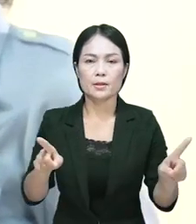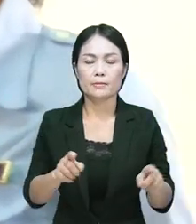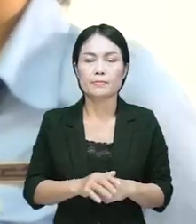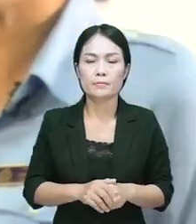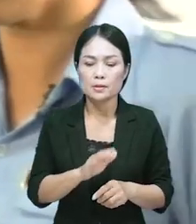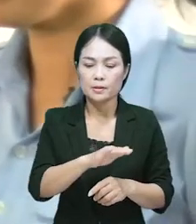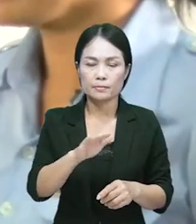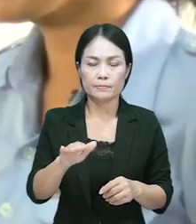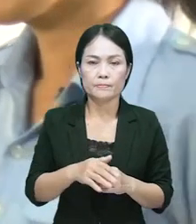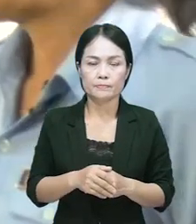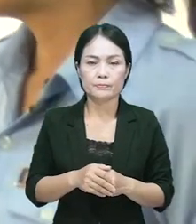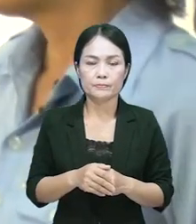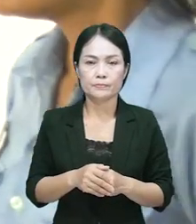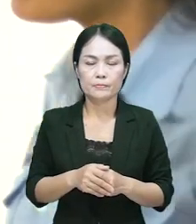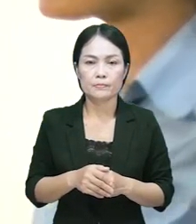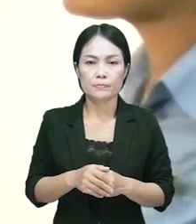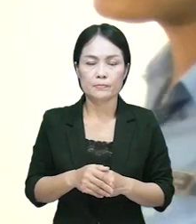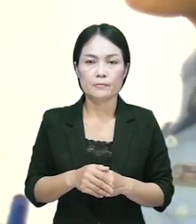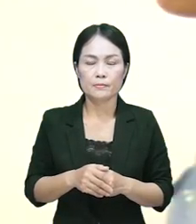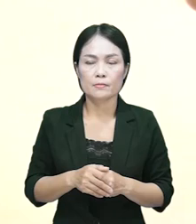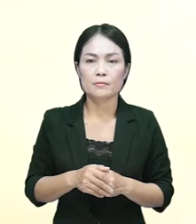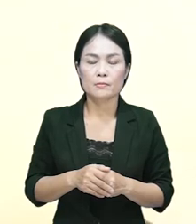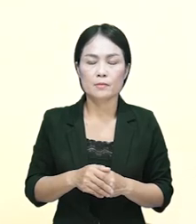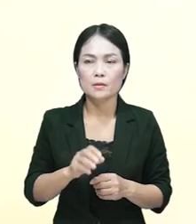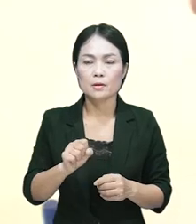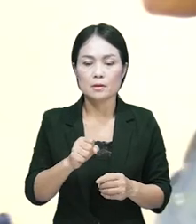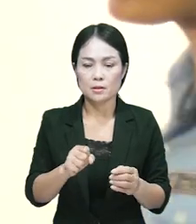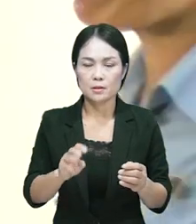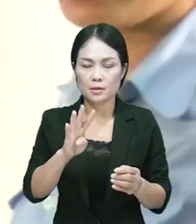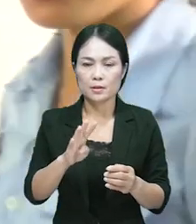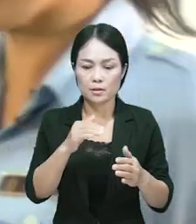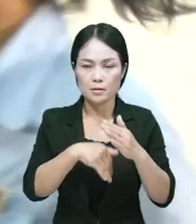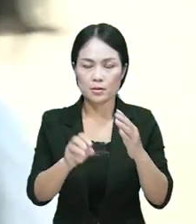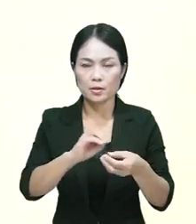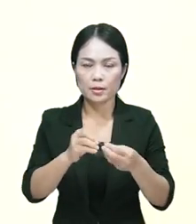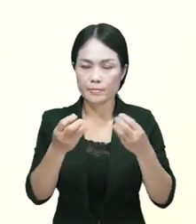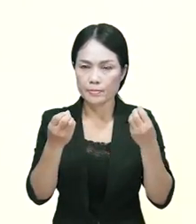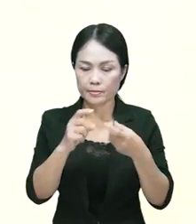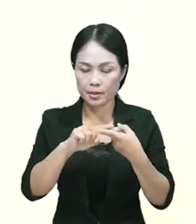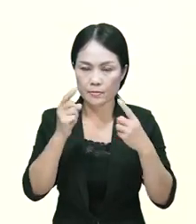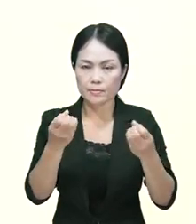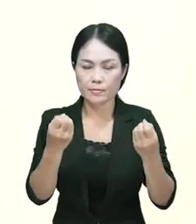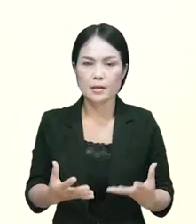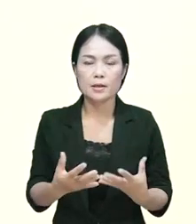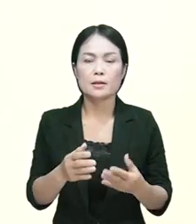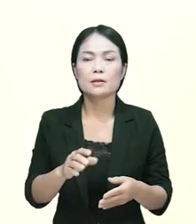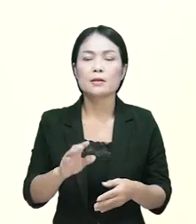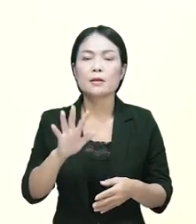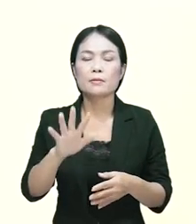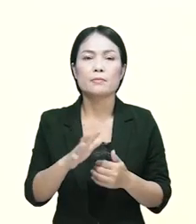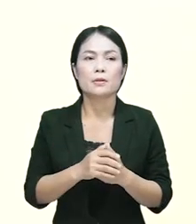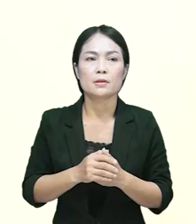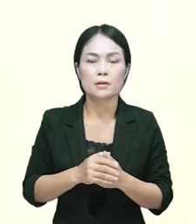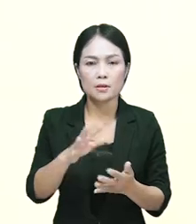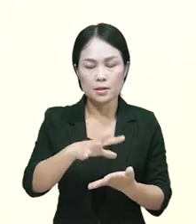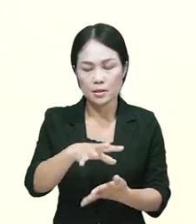គ្នាណាកូនអរគុណច្រើនកូនបន្តពីលេខ4យើងចូលលេខប៉ុន្មានទៀតកូនគឺលេខ5អញ្ចឹងលេខ5យើងនឹង